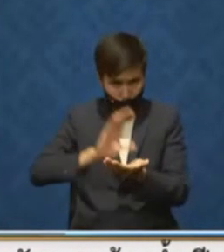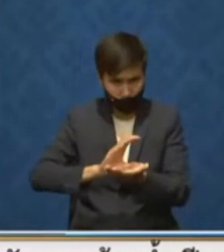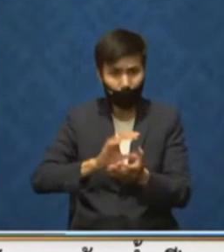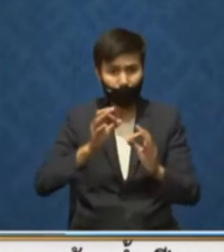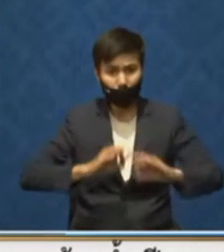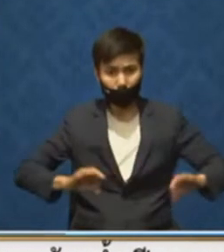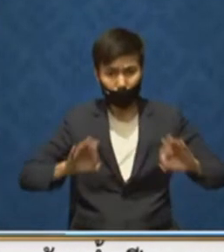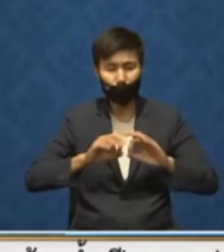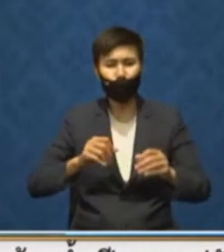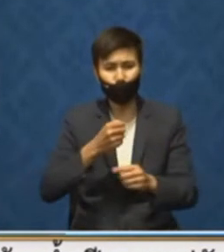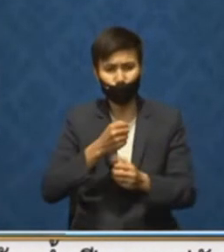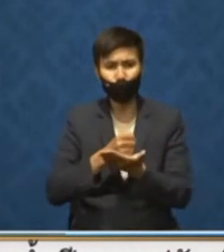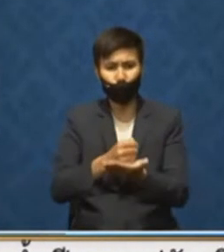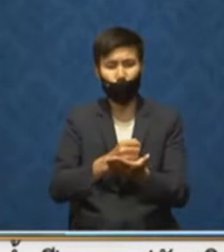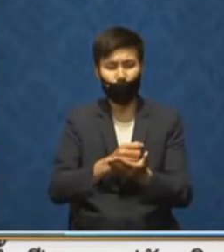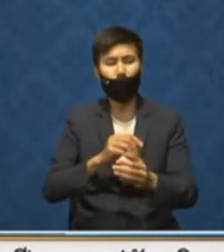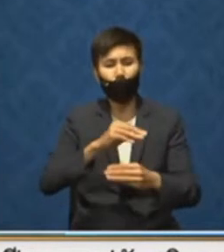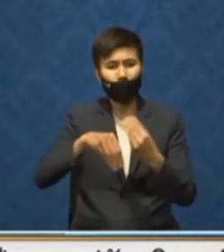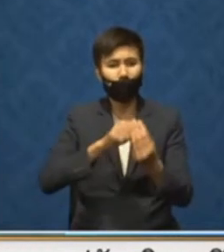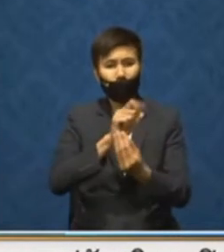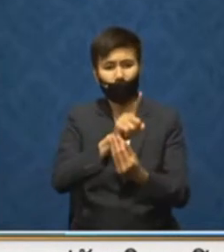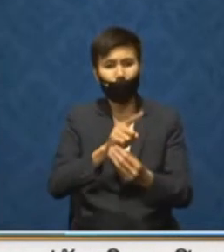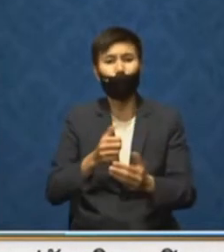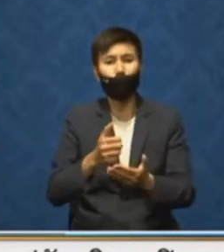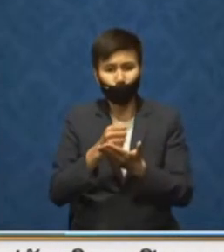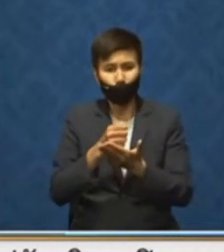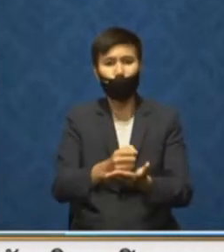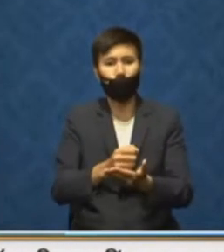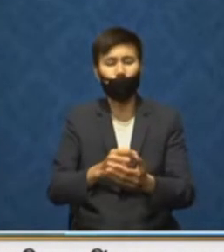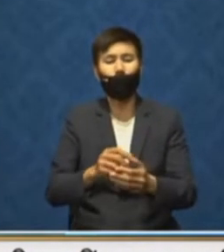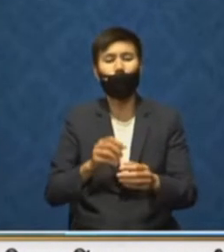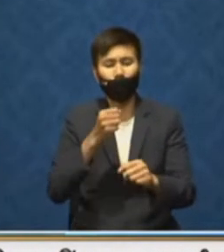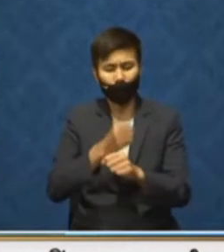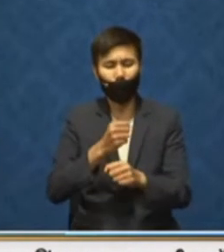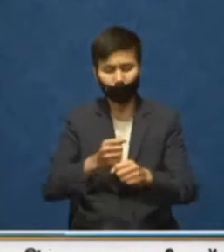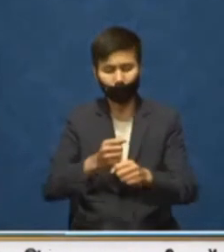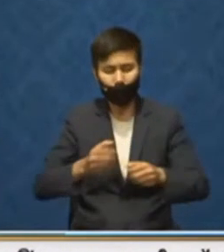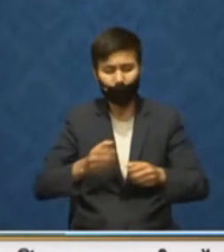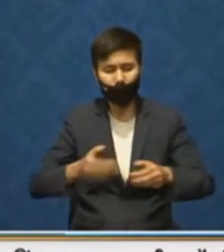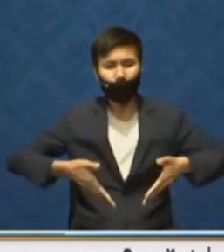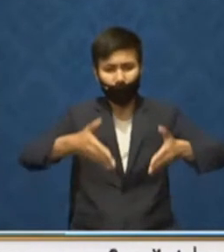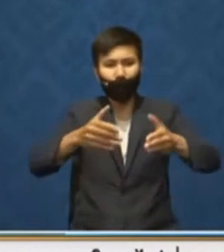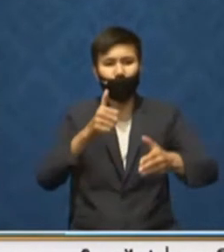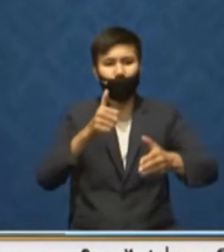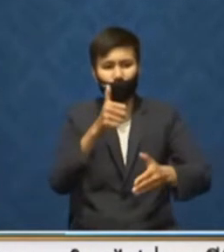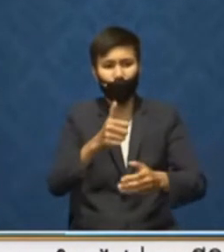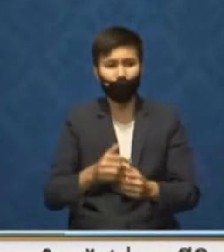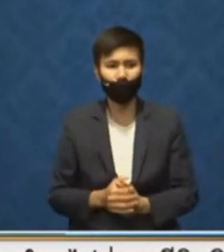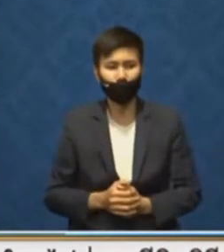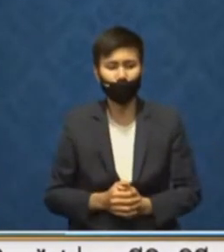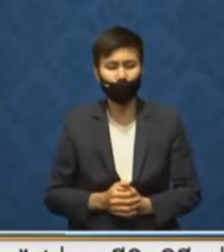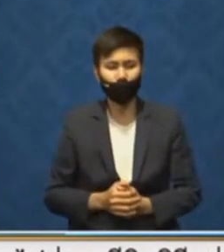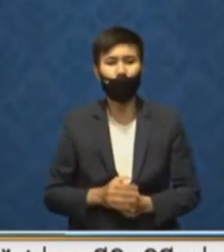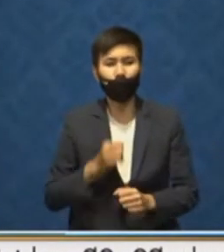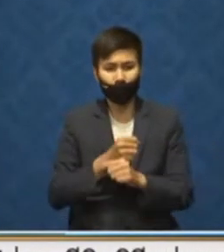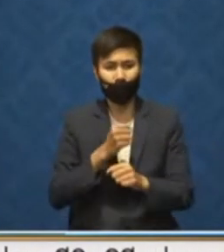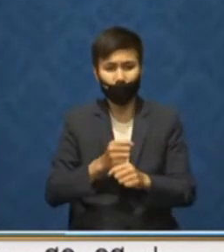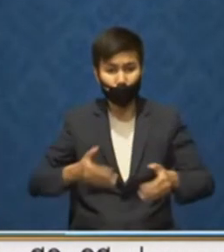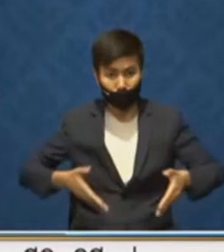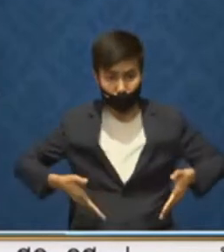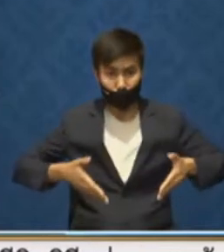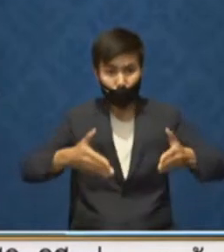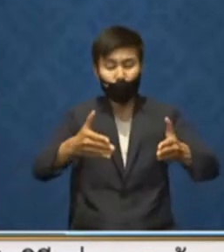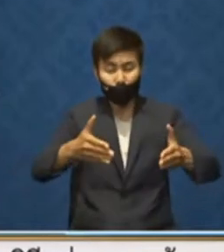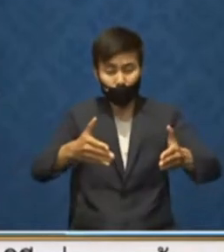ขอทนควรๆนะครับที่มันจะเป็นเครื่องยนต์การขับเคลื่อนเรื่องทางถนนและมีการสร้างทางหลวงแผ่นดินเส้นทางสายหลัก